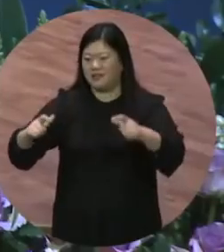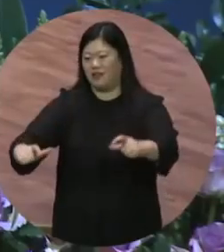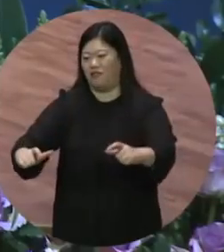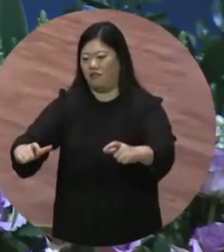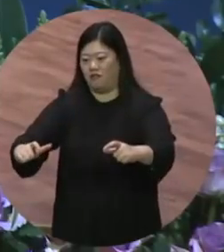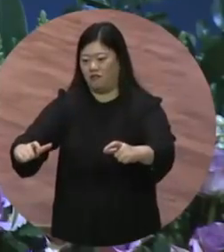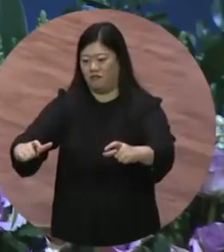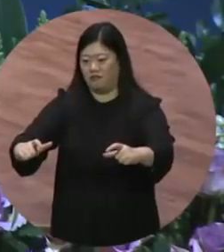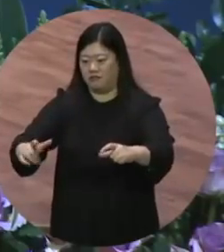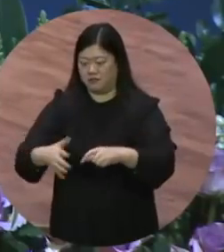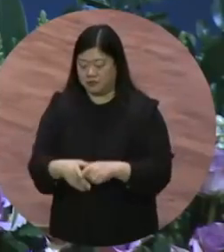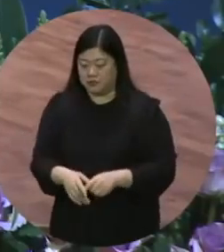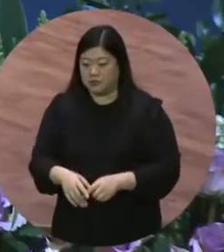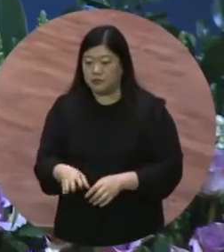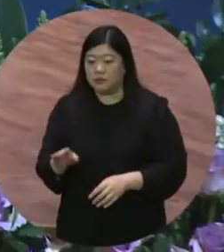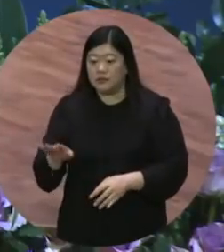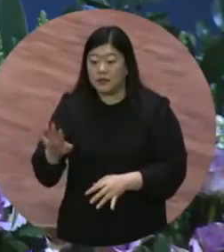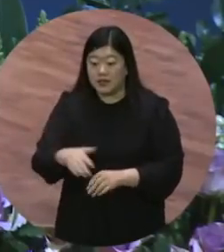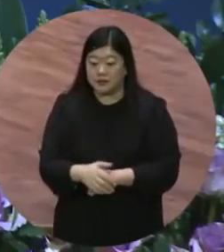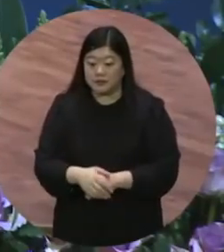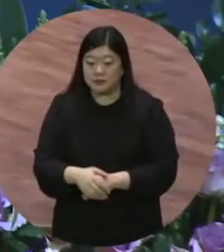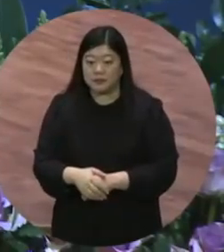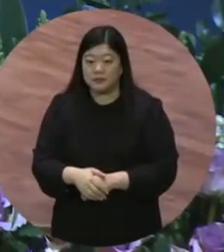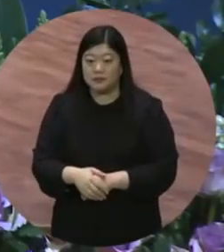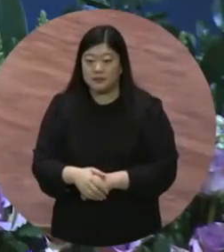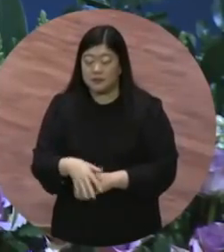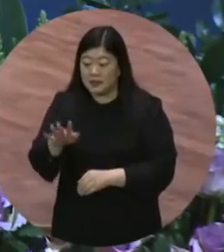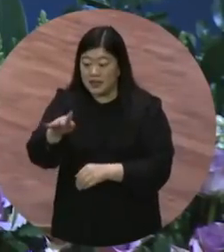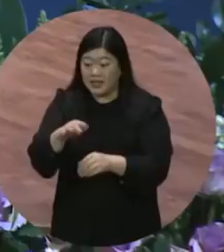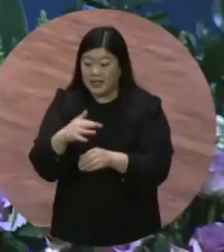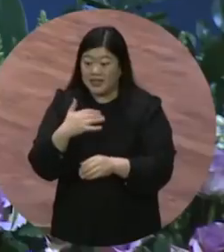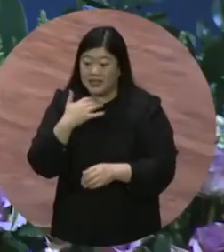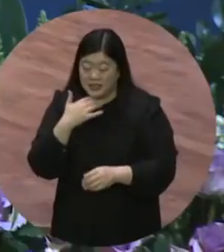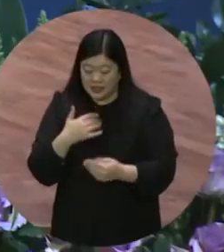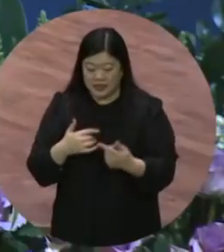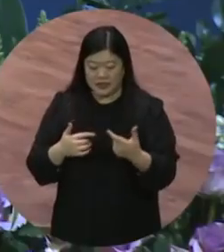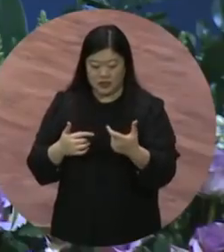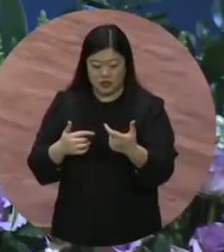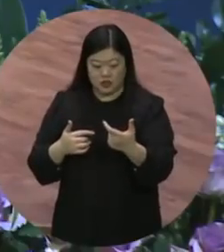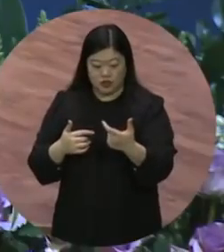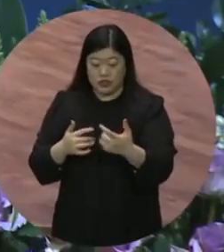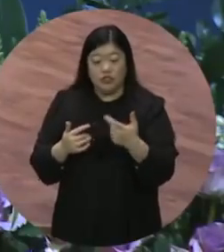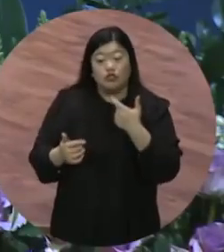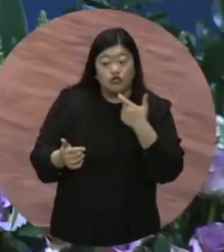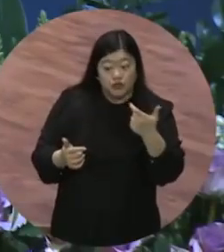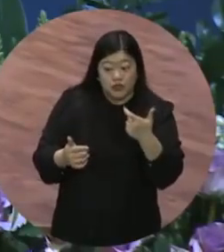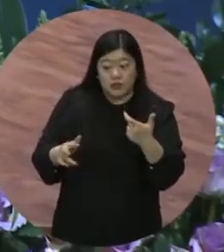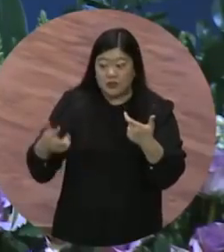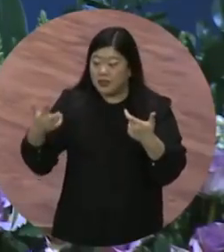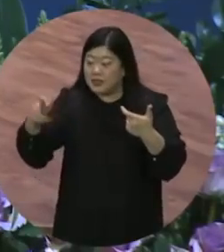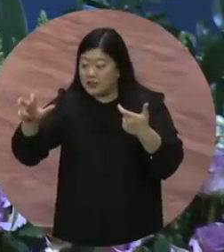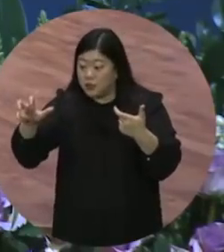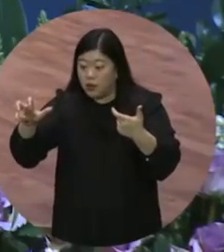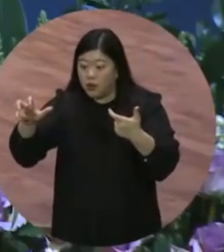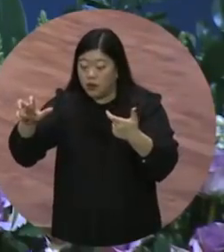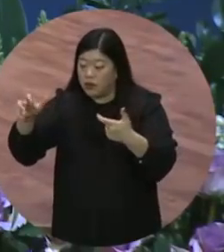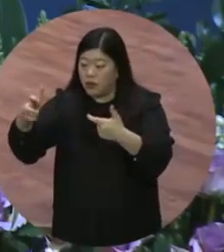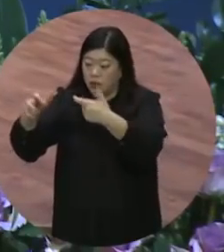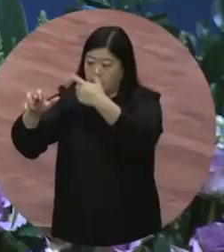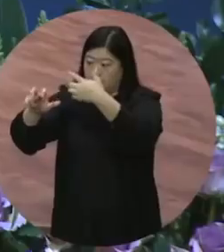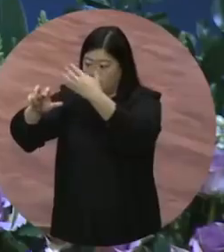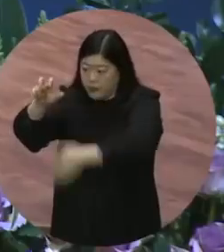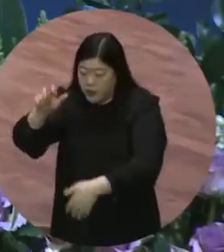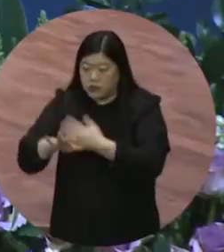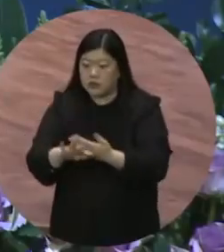있습니다. 여러분 15년은 잠깐이 아니라 정착입니다. 지금 아브라함은 하란에서 15년 정착한